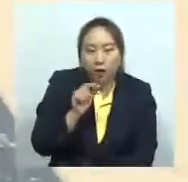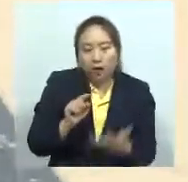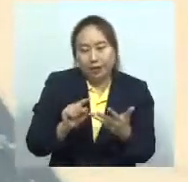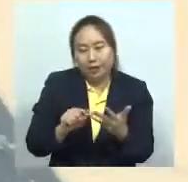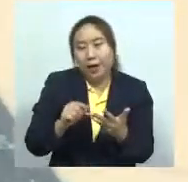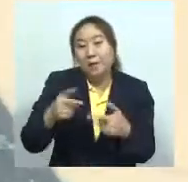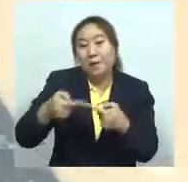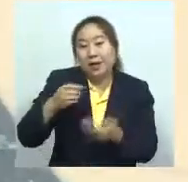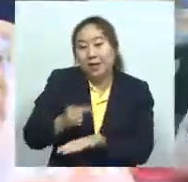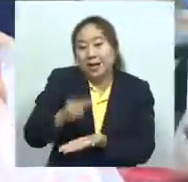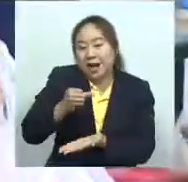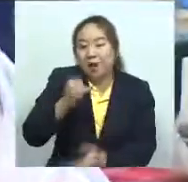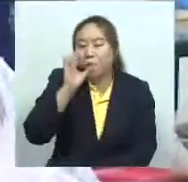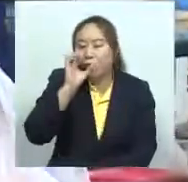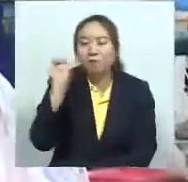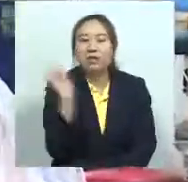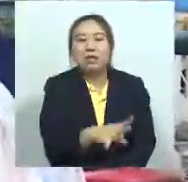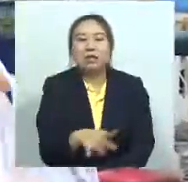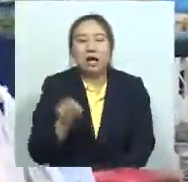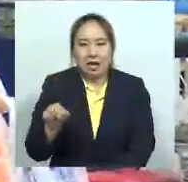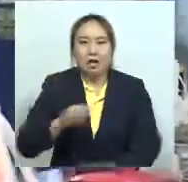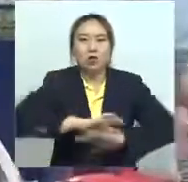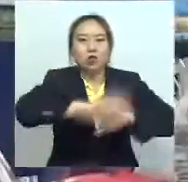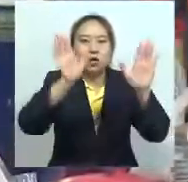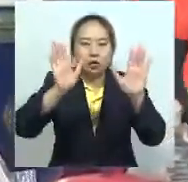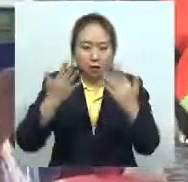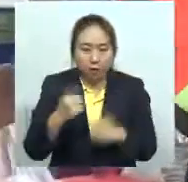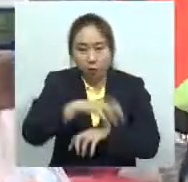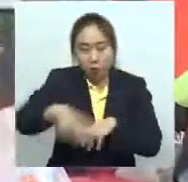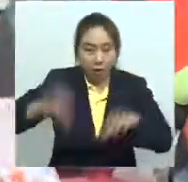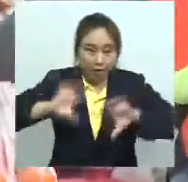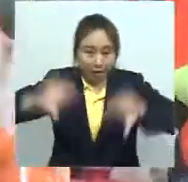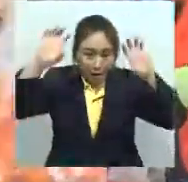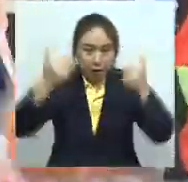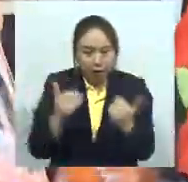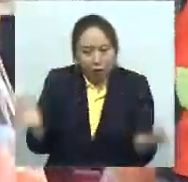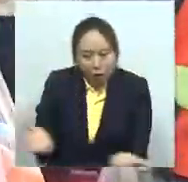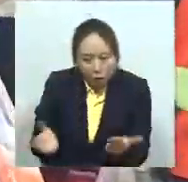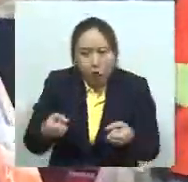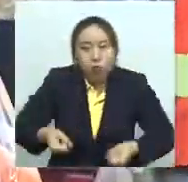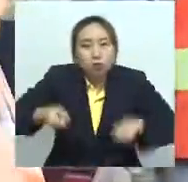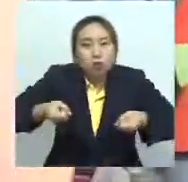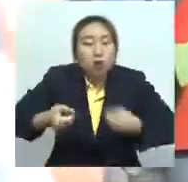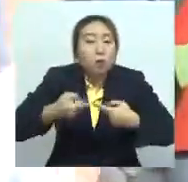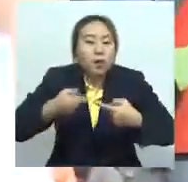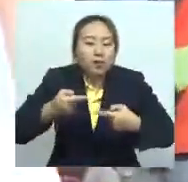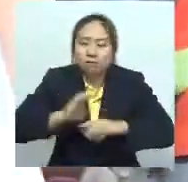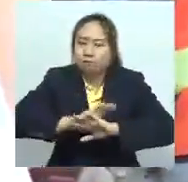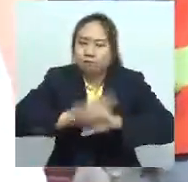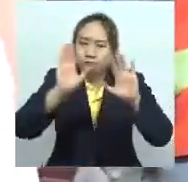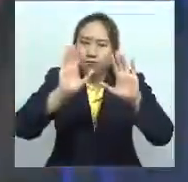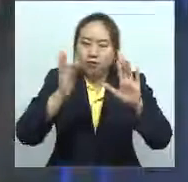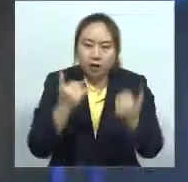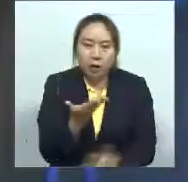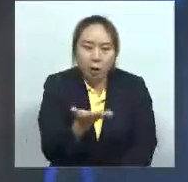งเดียวทิ้งซึ่งหน่วยงานราชการต่างๆก็เริ่มรณรงค์ไม่ใช้ถุงพลาสติกกันแล้วนะคะพร้อมขอให้ร่วมมือกับ